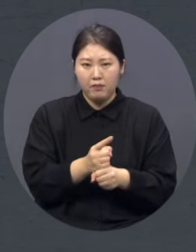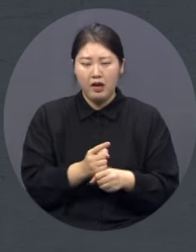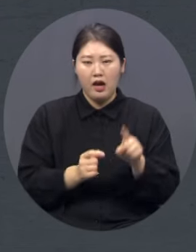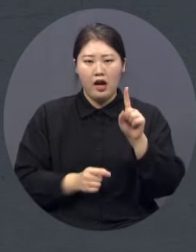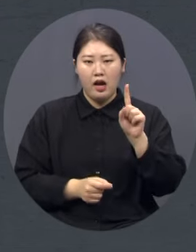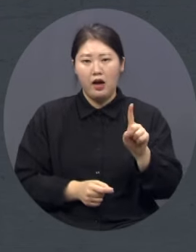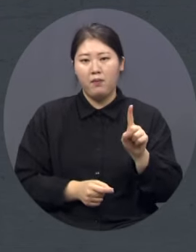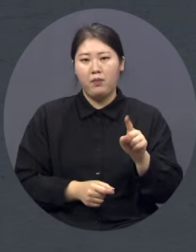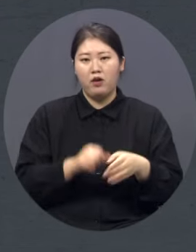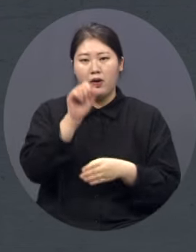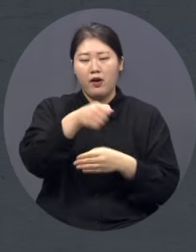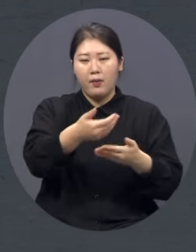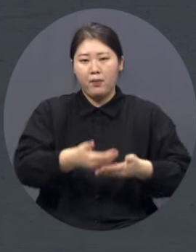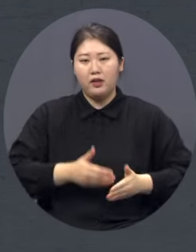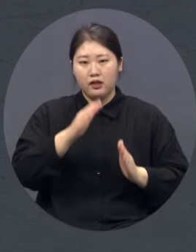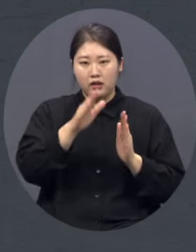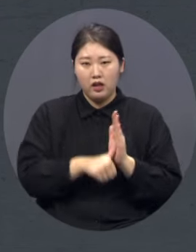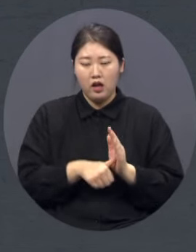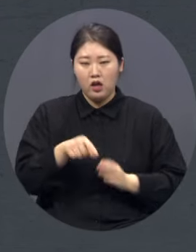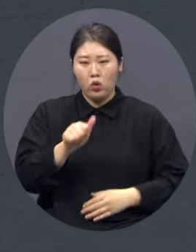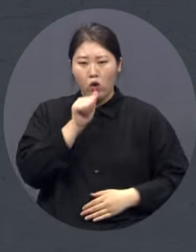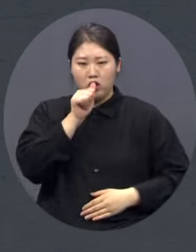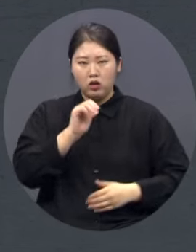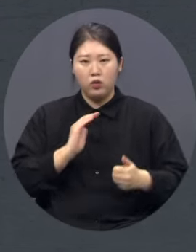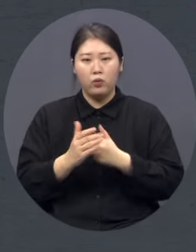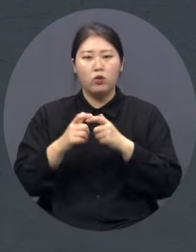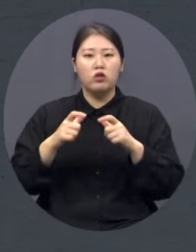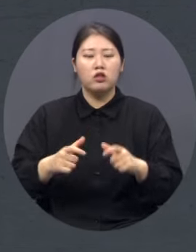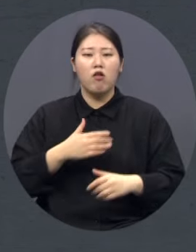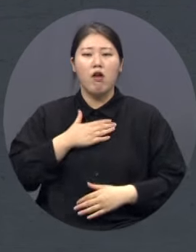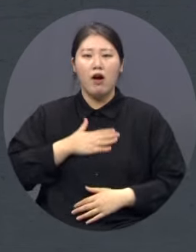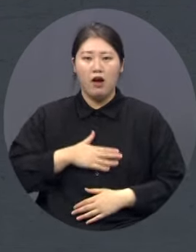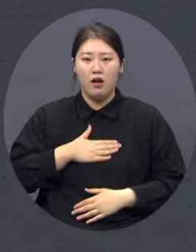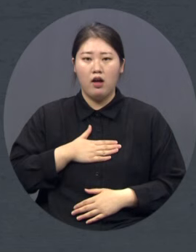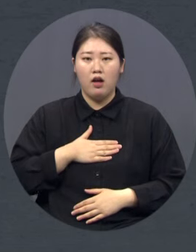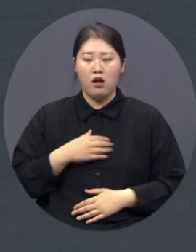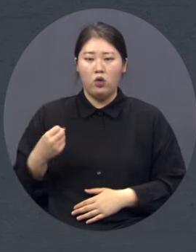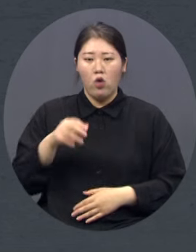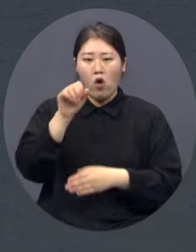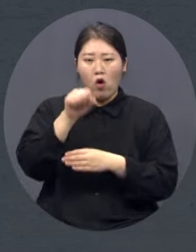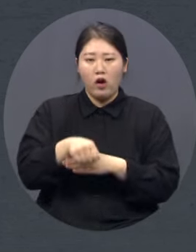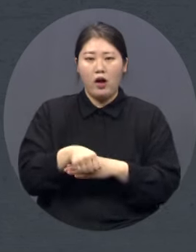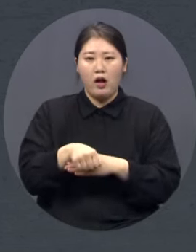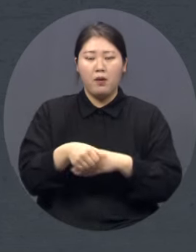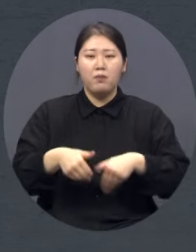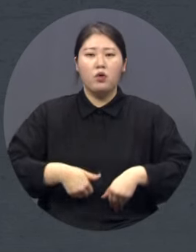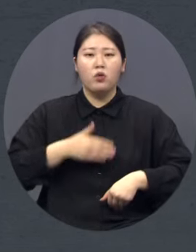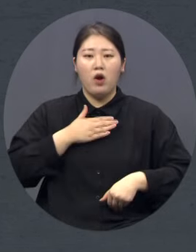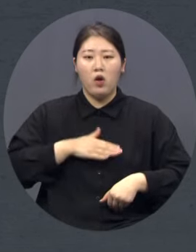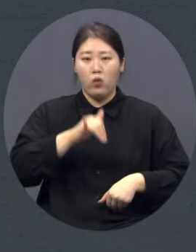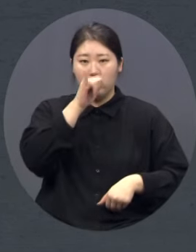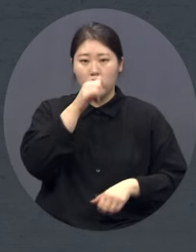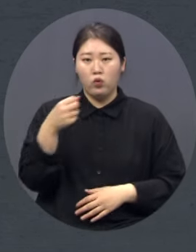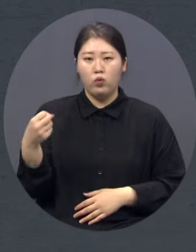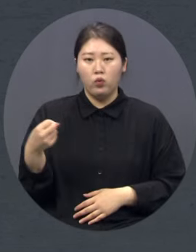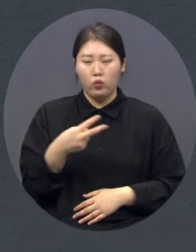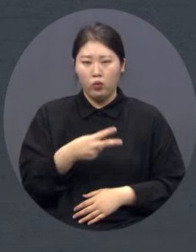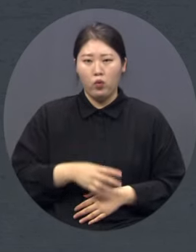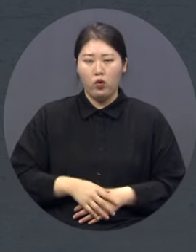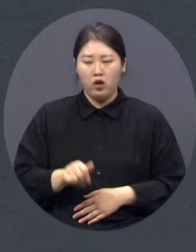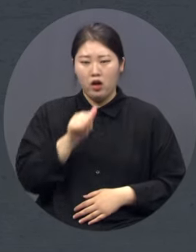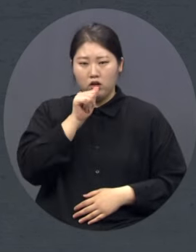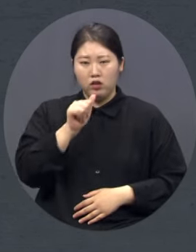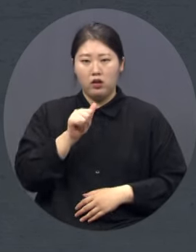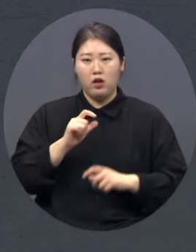허가를 받으면서 이곳이 절대 보전 지역이며 허가가 필요하다는 사실을 알고 있었고 도면에 절대